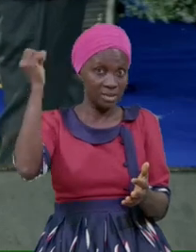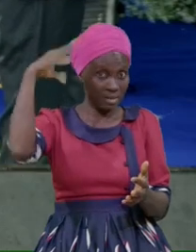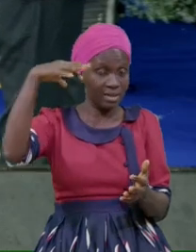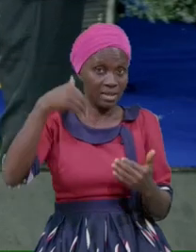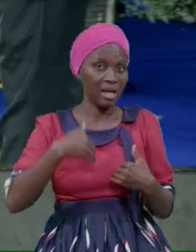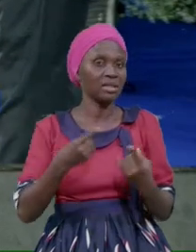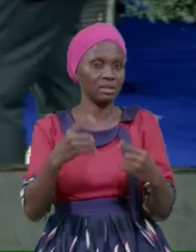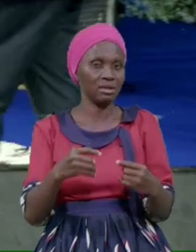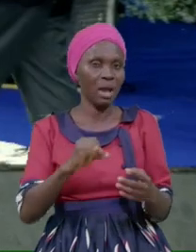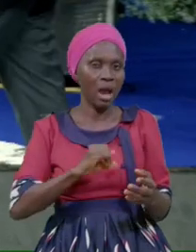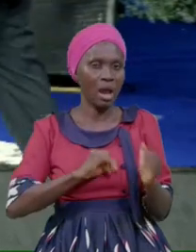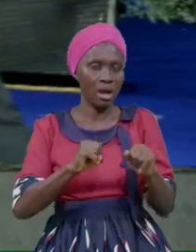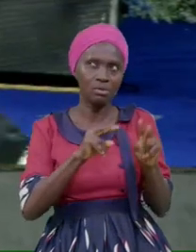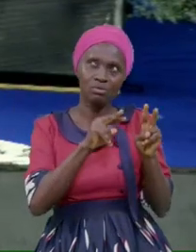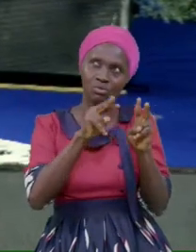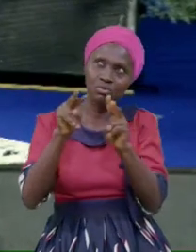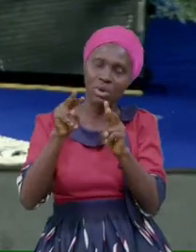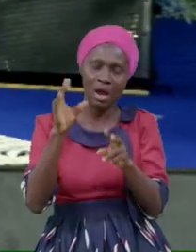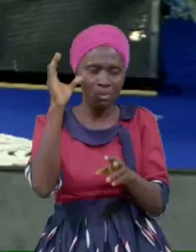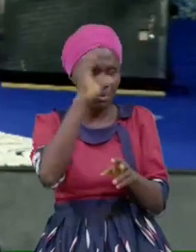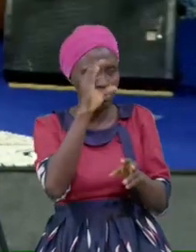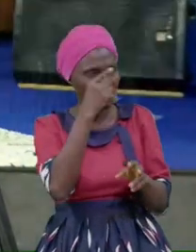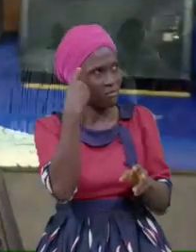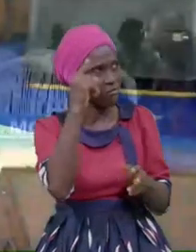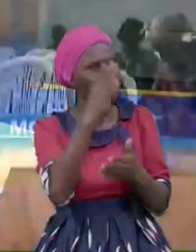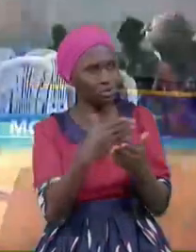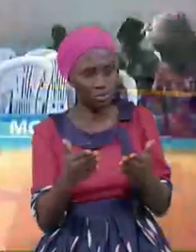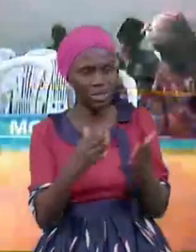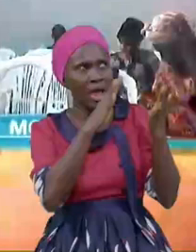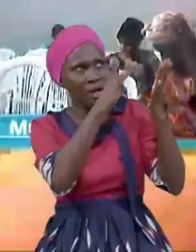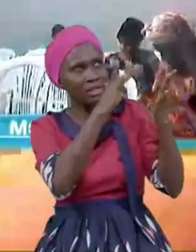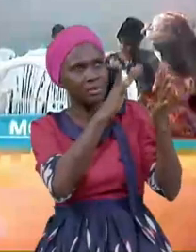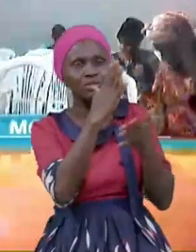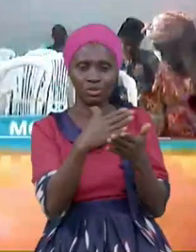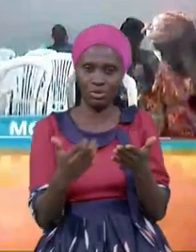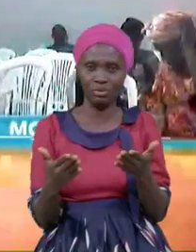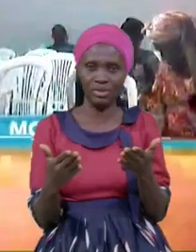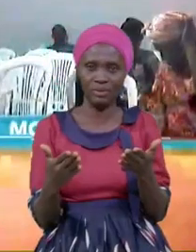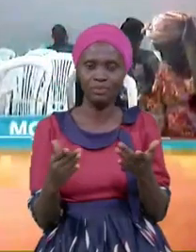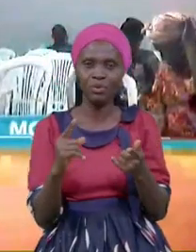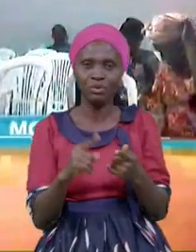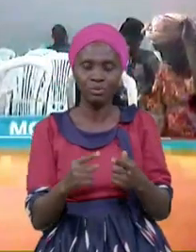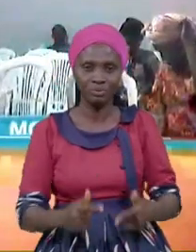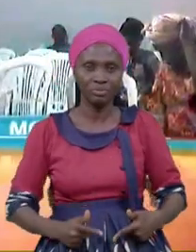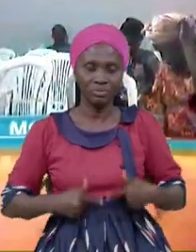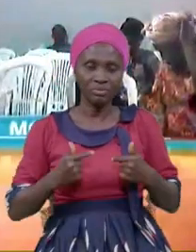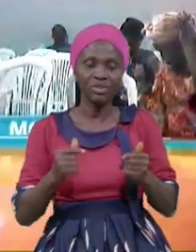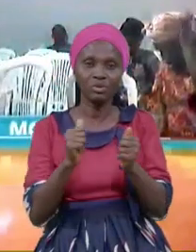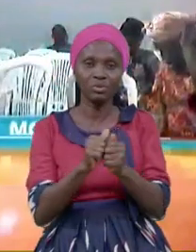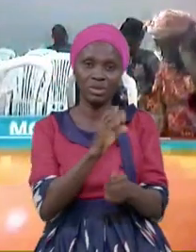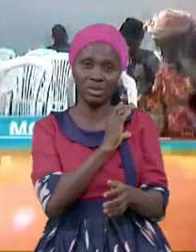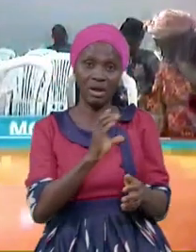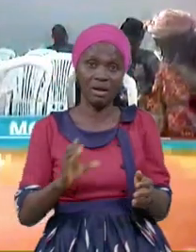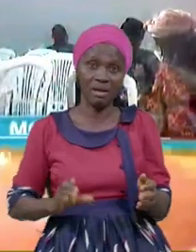maintenant anticiper, attendre quelque chose. Je peux espérer vivre avec Christ en haut